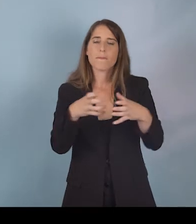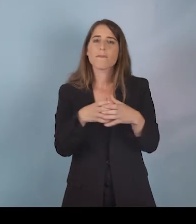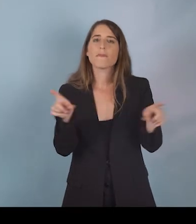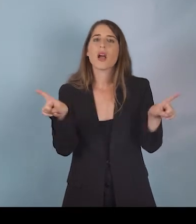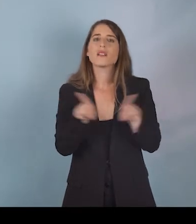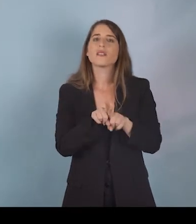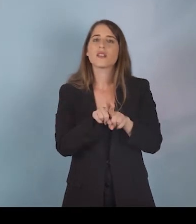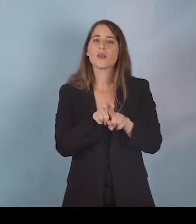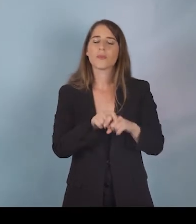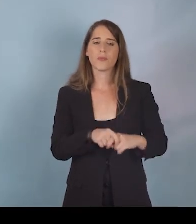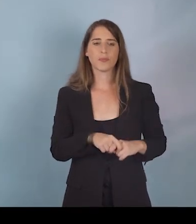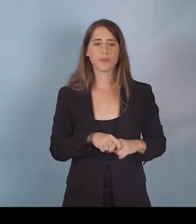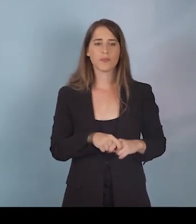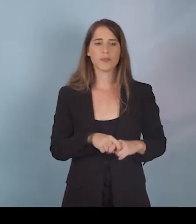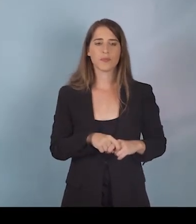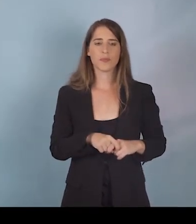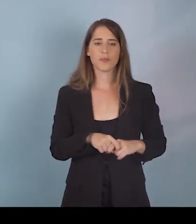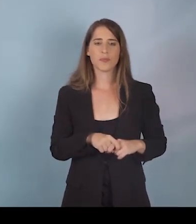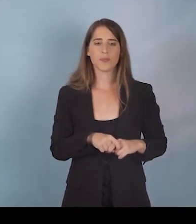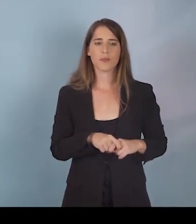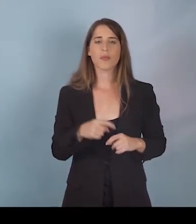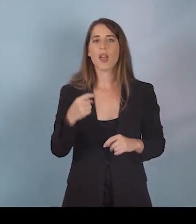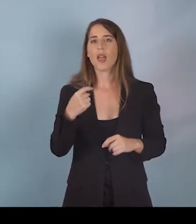ο Πάνος και εσείς και όλοι μας.